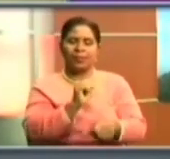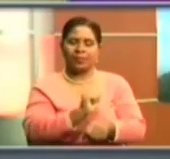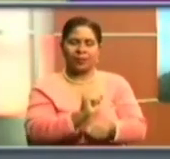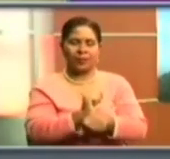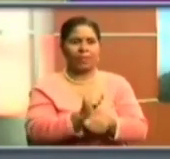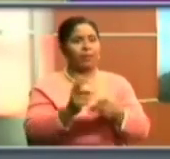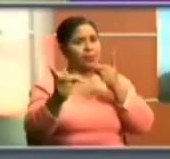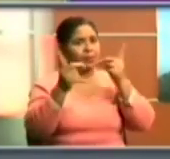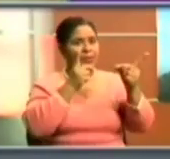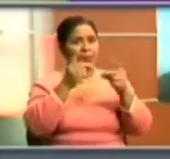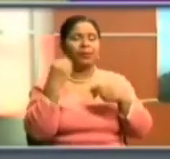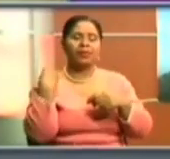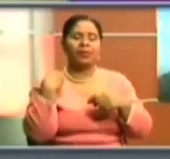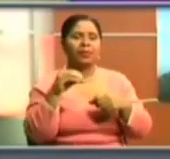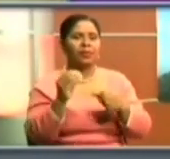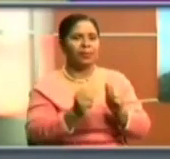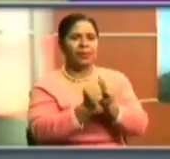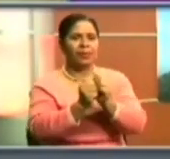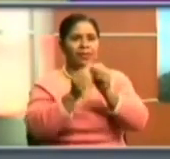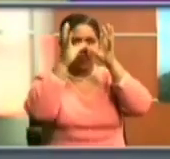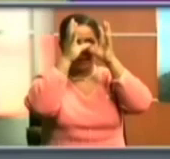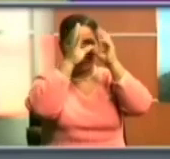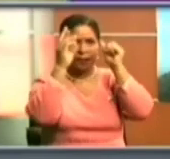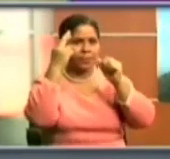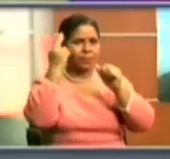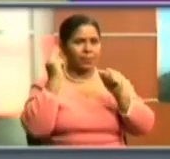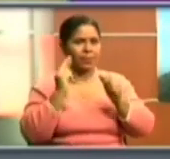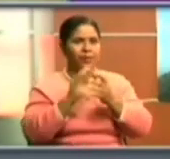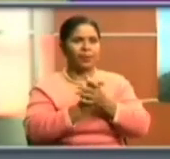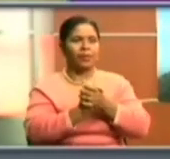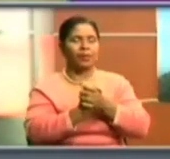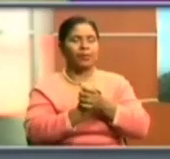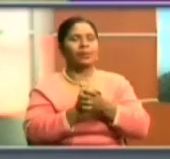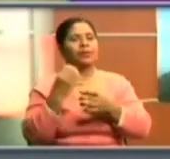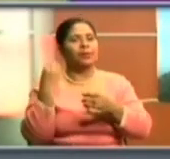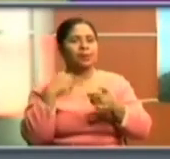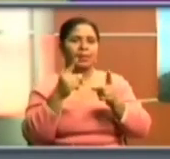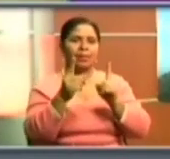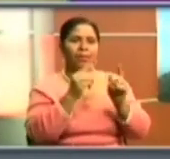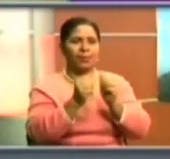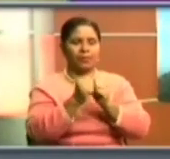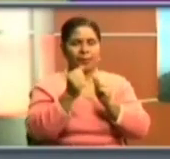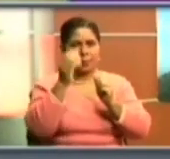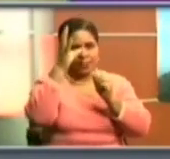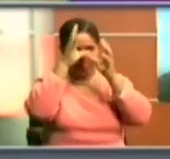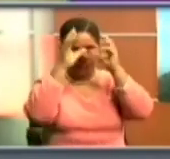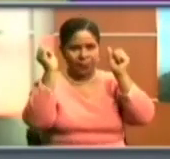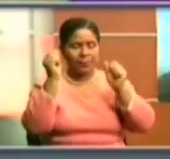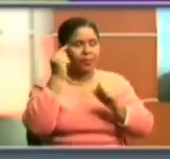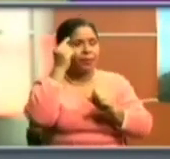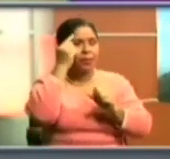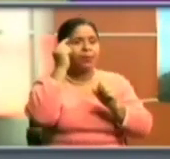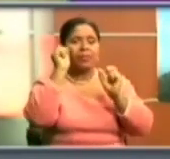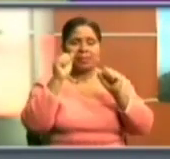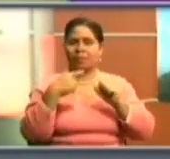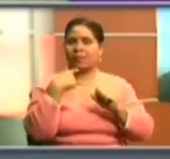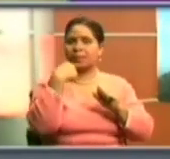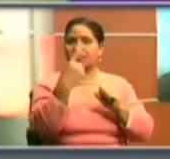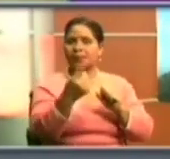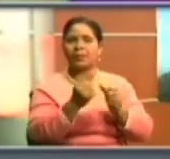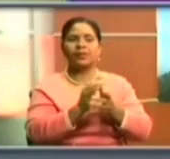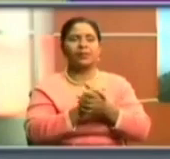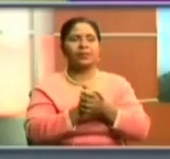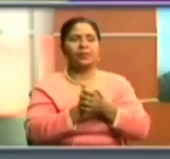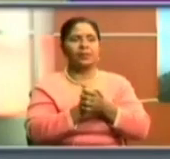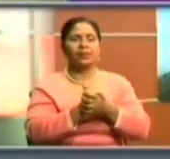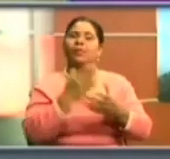bons dialogues qui sont faits avec le président de la République, parmi lesquels j'ai parlé avec le président, et moi pense que nous avons dit justement sur